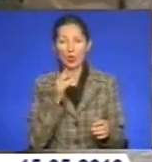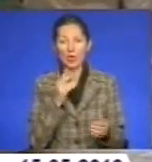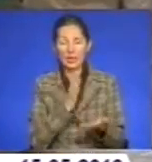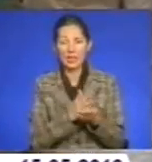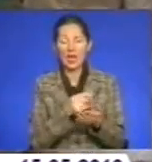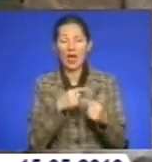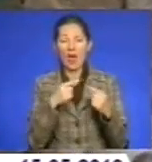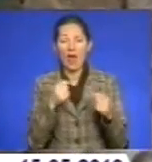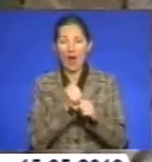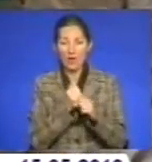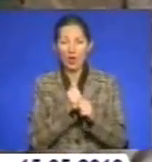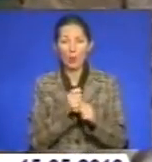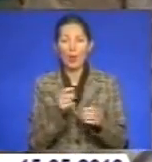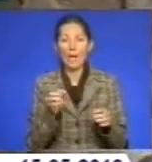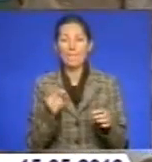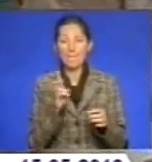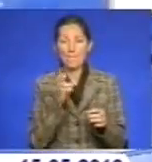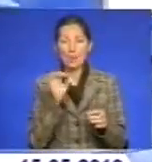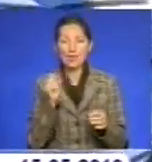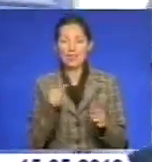вишиття та художнє в'язання.